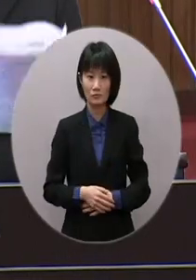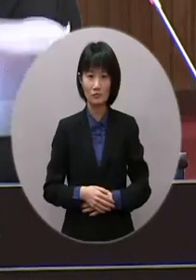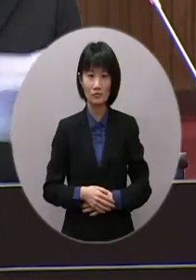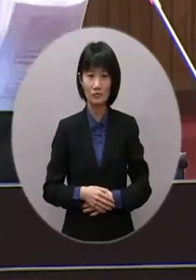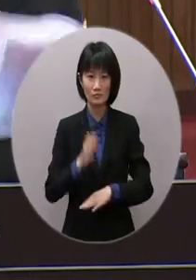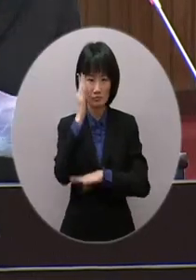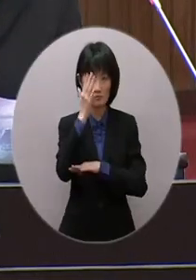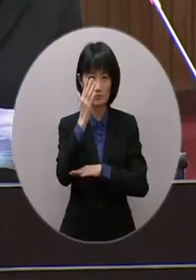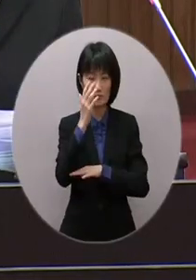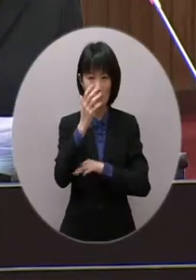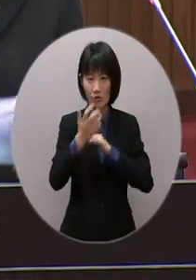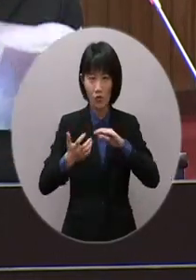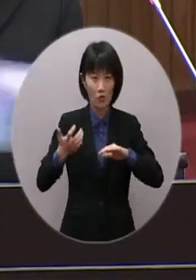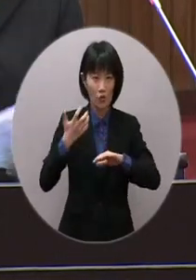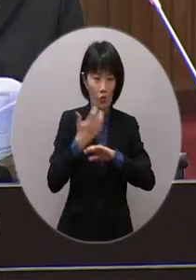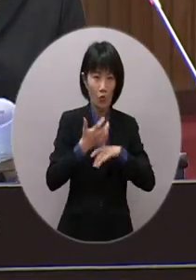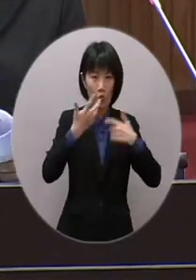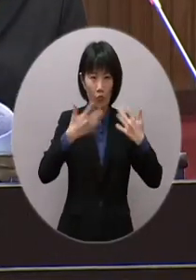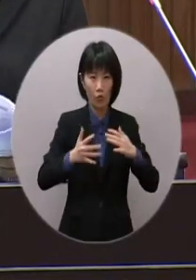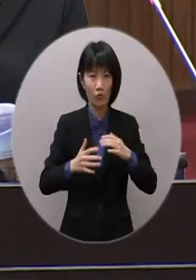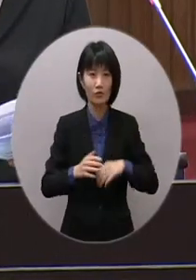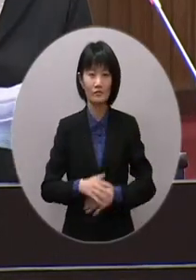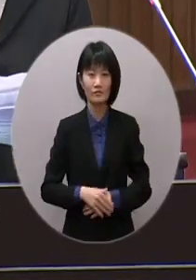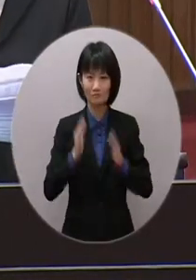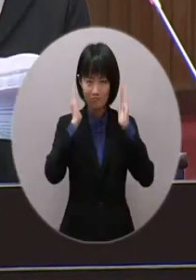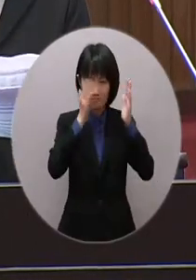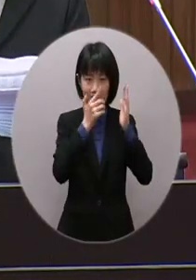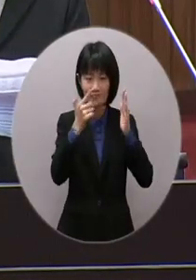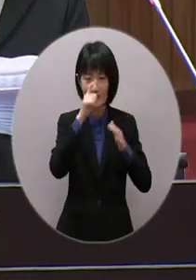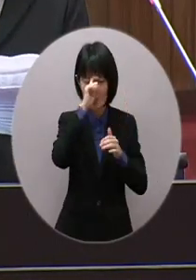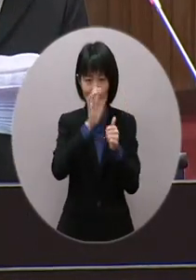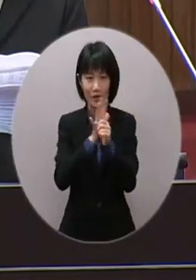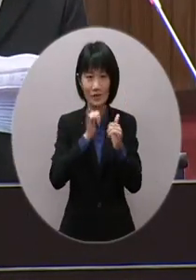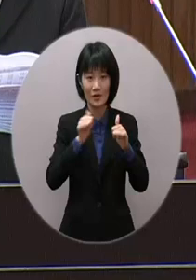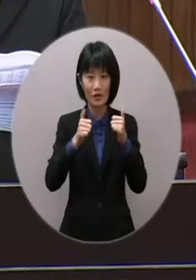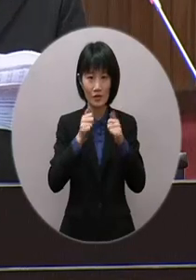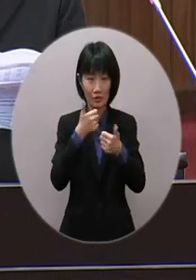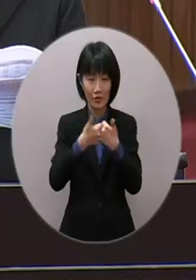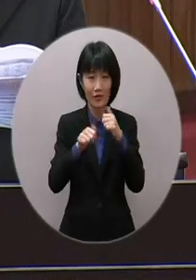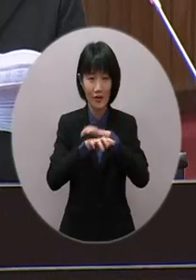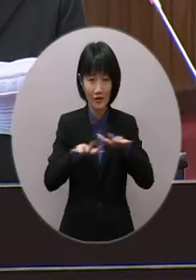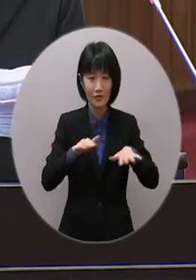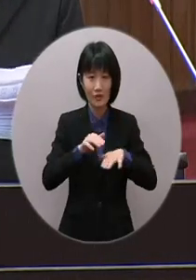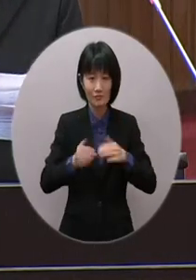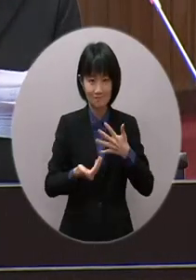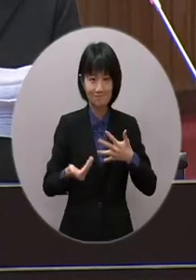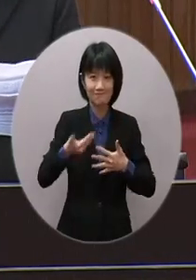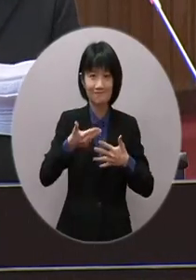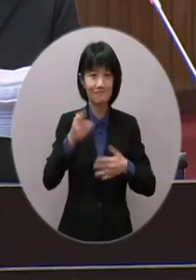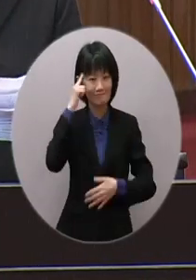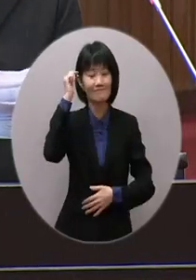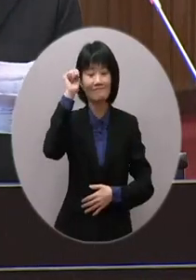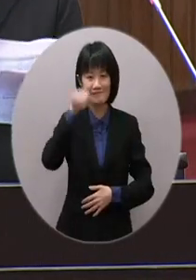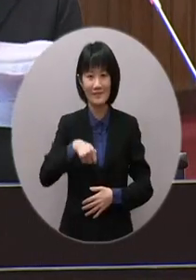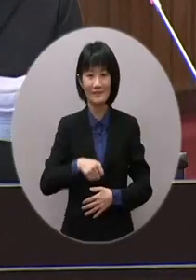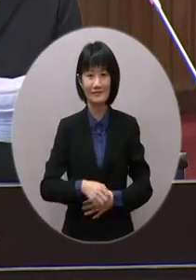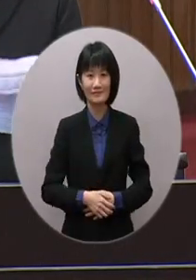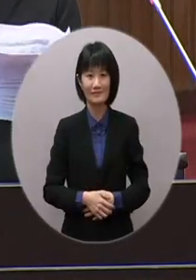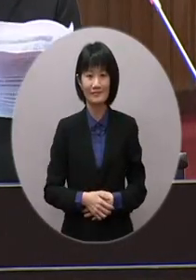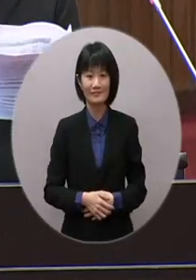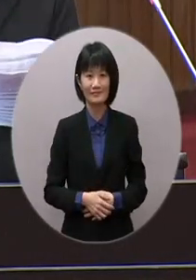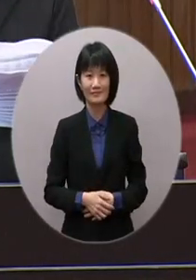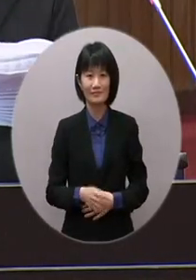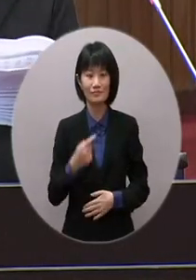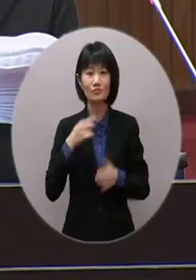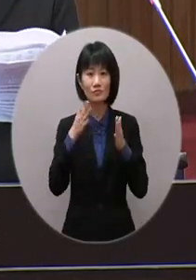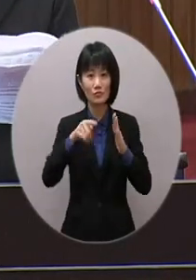多投入这么多的资源，愿意来做这样一个社会安全网的一个工作哈，所以我也是相当肯定的哈。那我在这